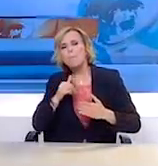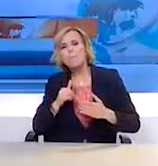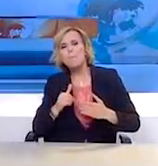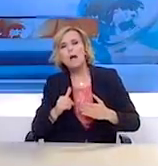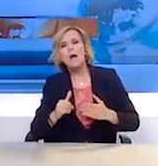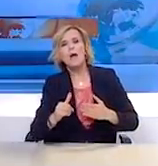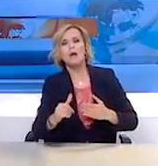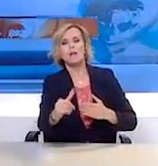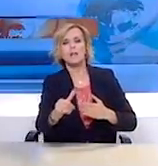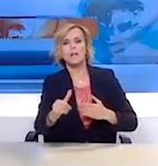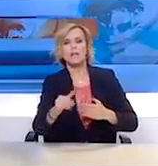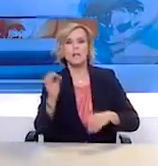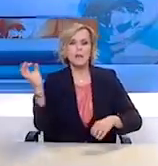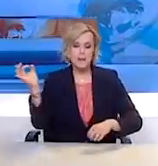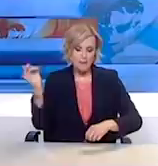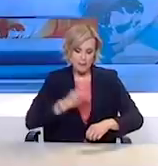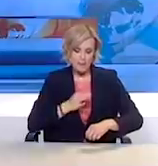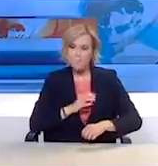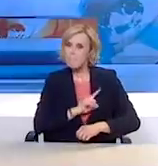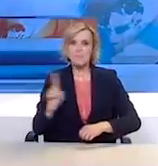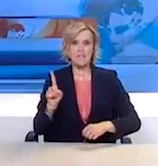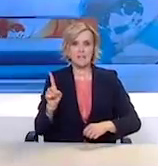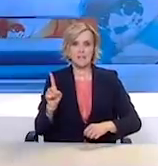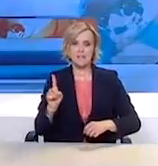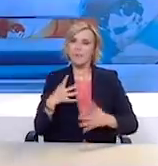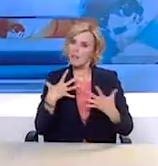η μακροπρόθεσμη ανοσία, η οποία δεν ξέρουμε πόσο θα κρατήσει.